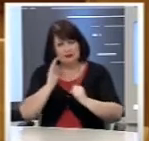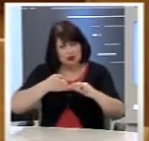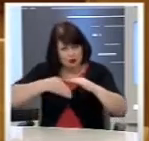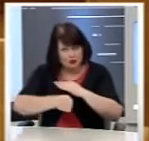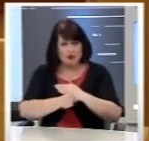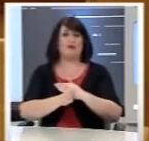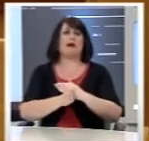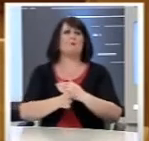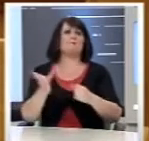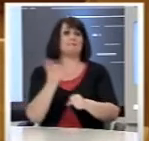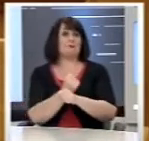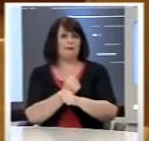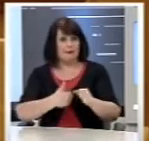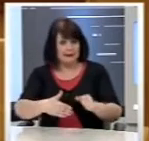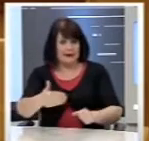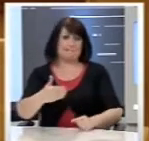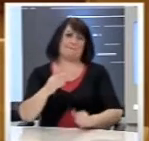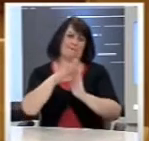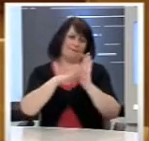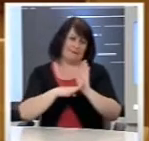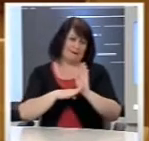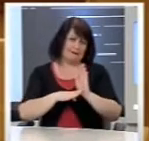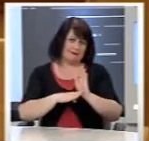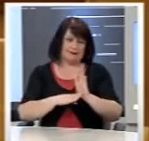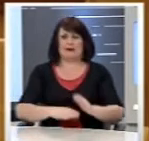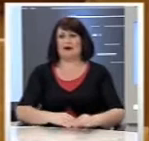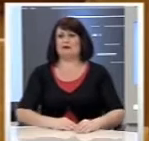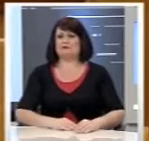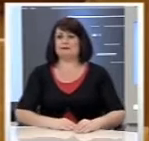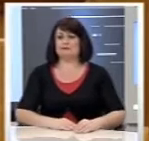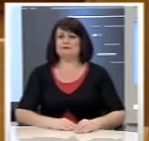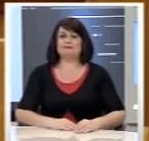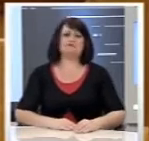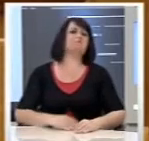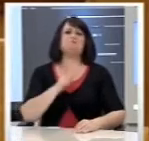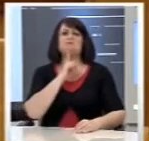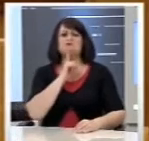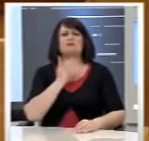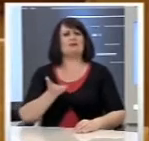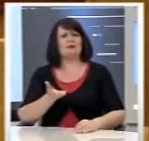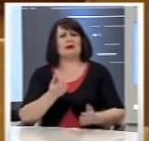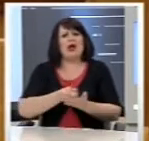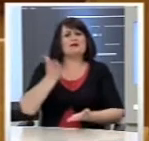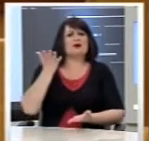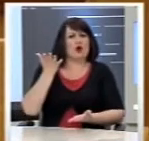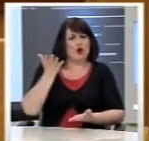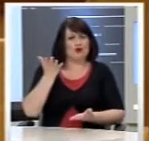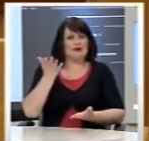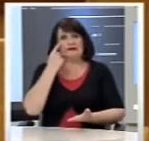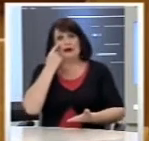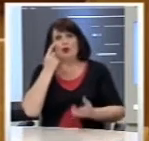επιτυχούς ολοκλήρωσης του προγράμματος. Όπως σε κάθε αξιολόγηση